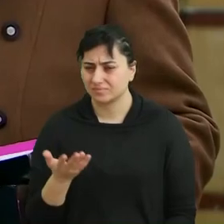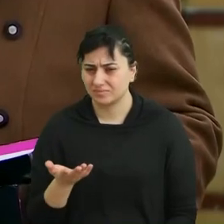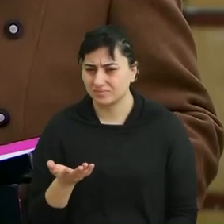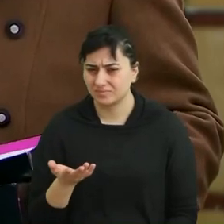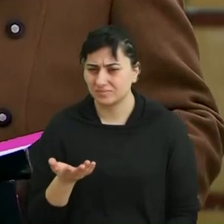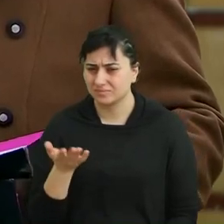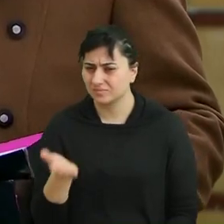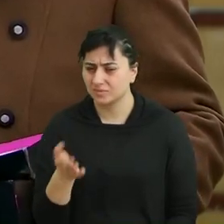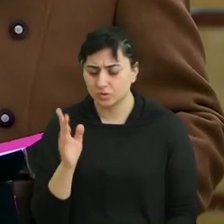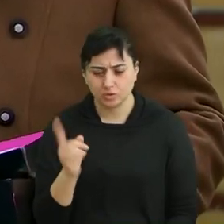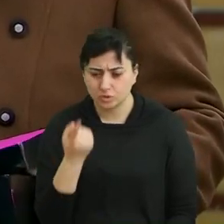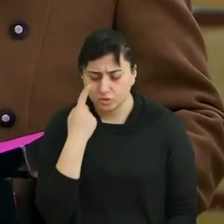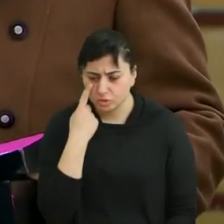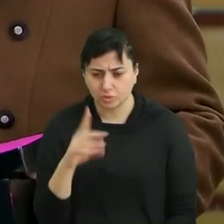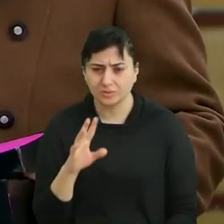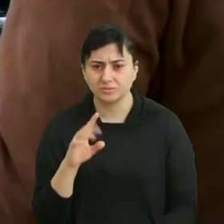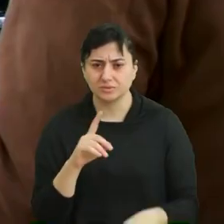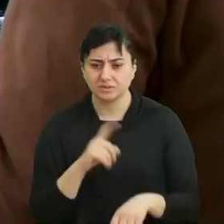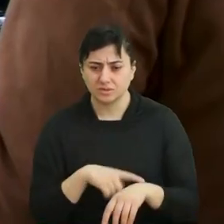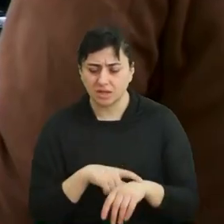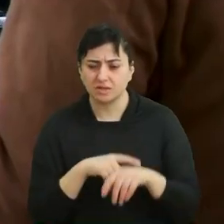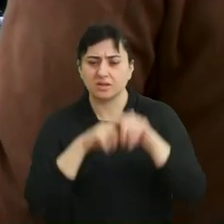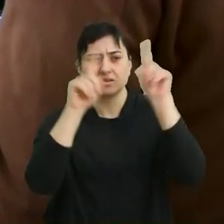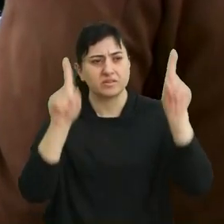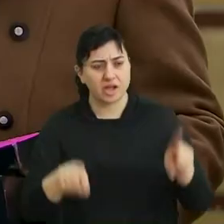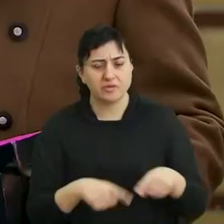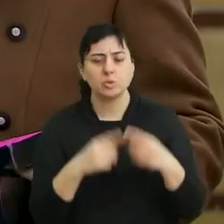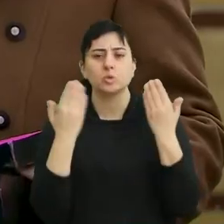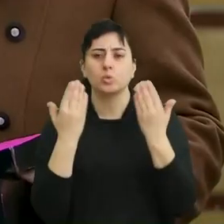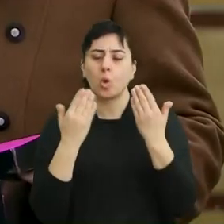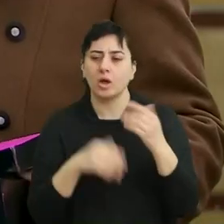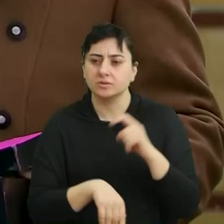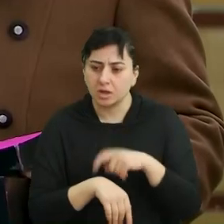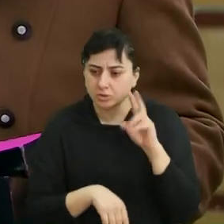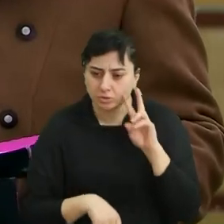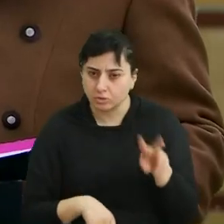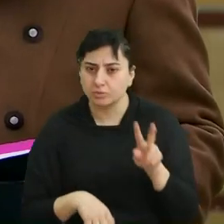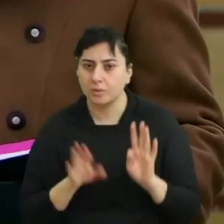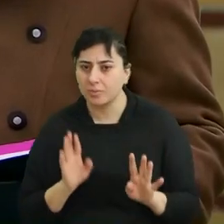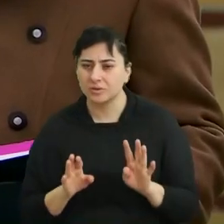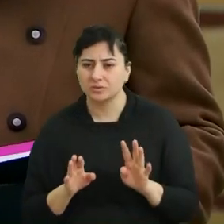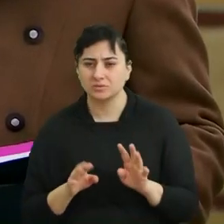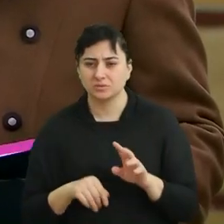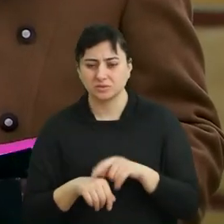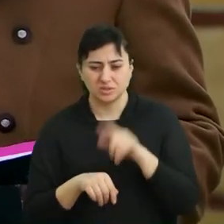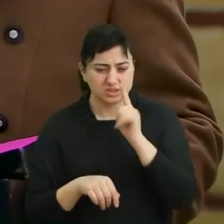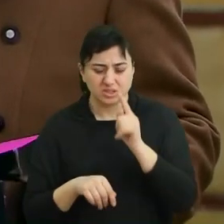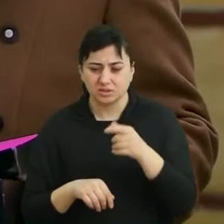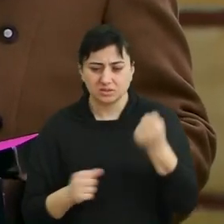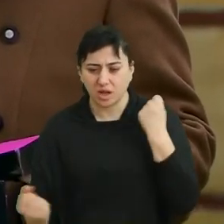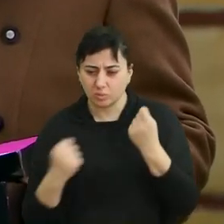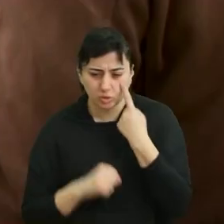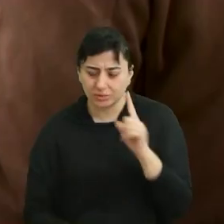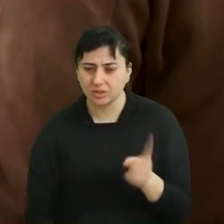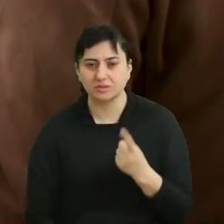Allah. Ya bugüne kadar saatli takvim, ezan okuyan saat görmüştüm ama... çalar saatli dambıl hiç